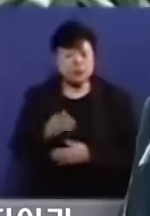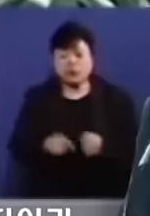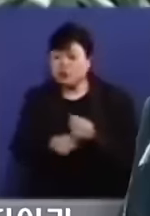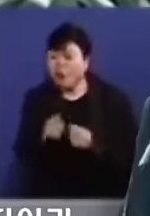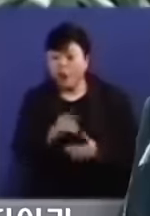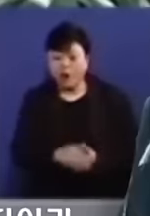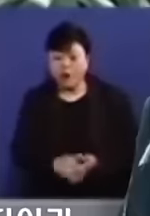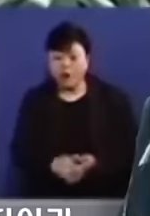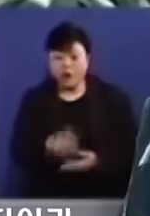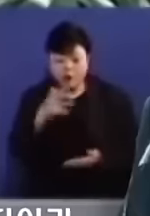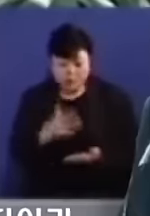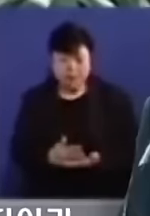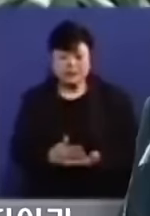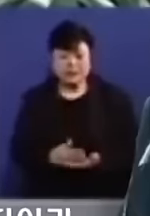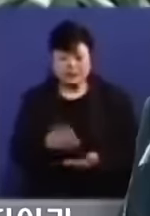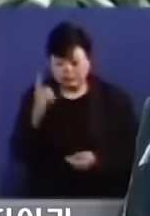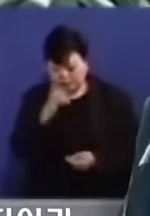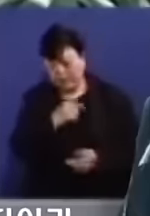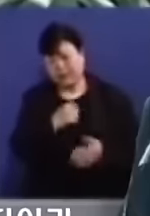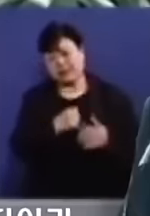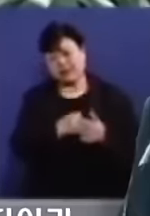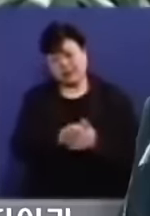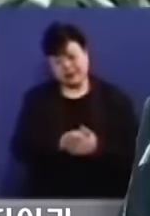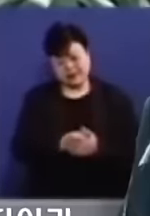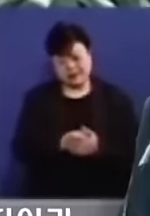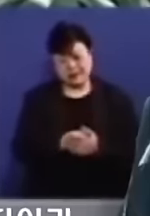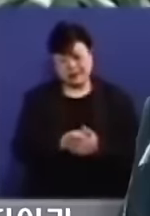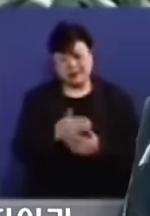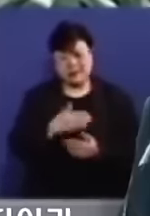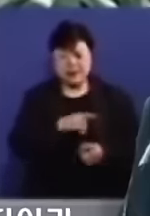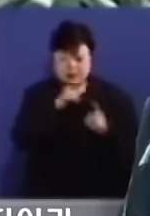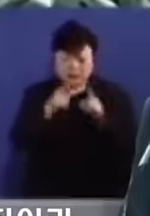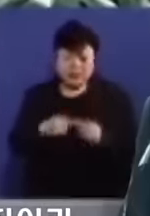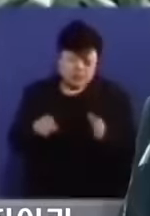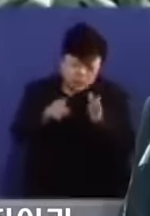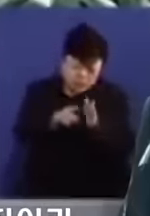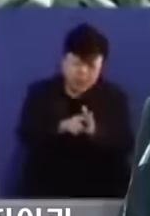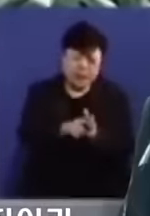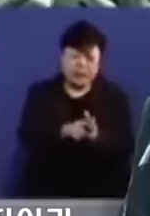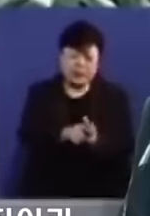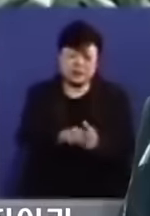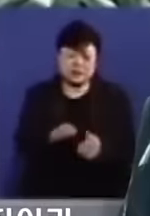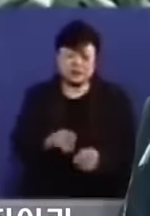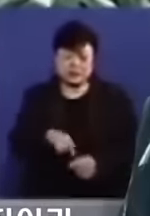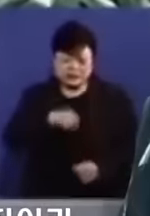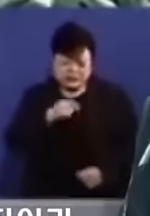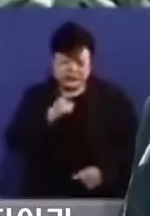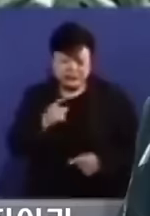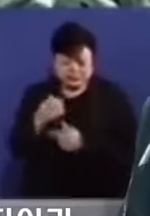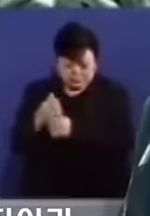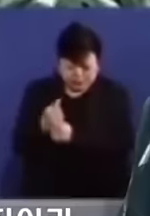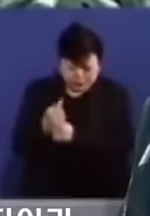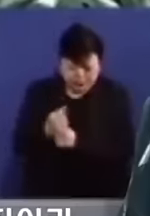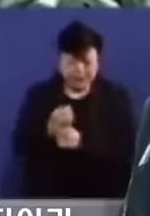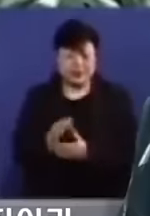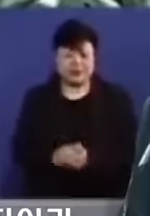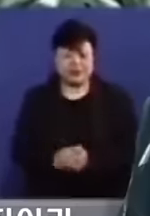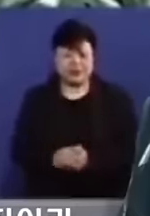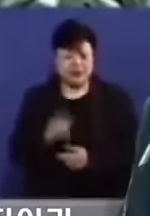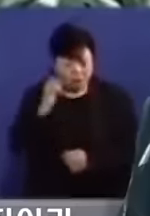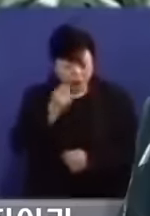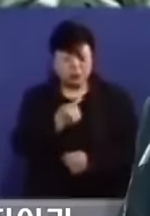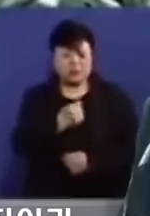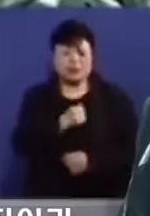내가 팔자 고약하기 때문에 내가 살기 위해서 그 진리를 붙잡지 아니할 수 없고 나같이